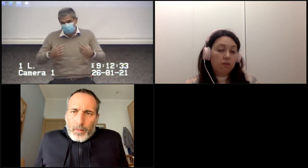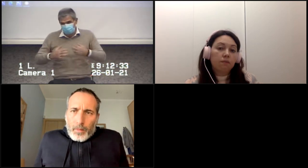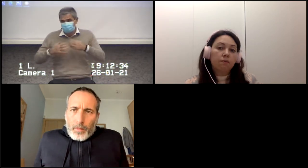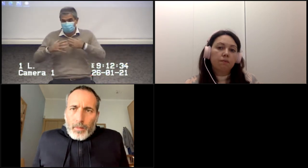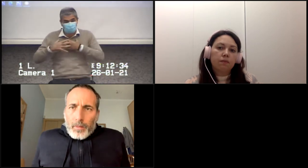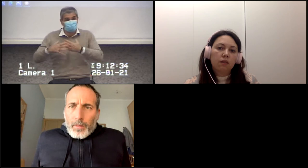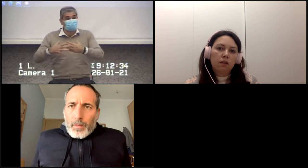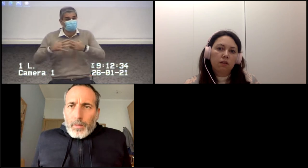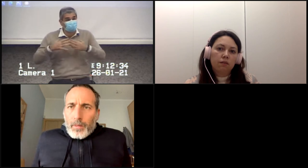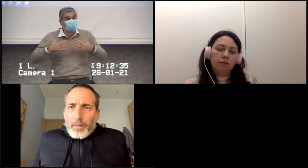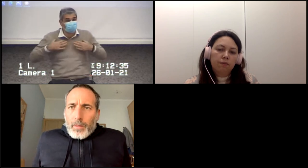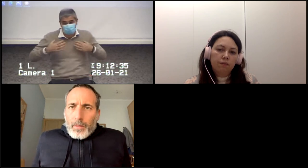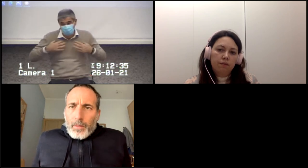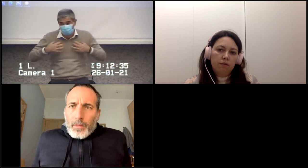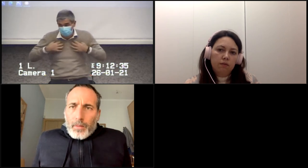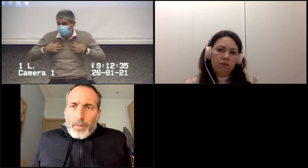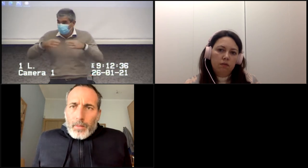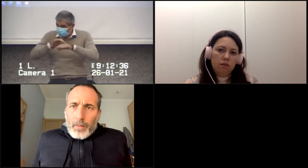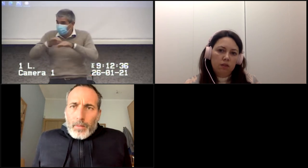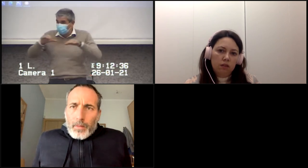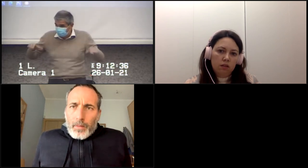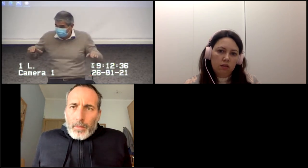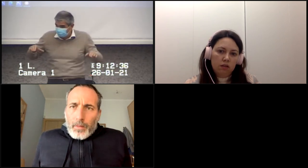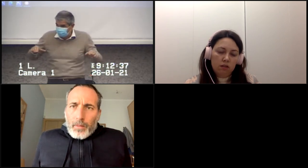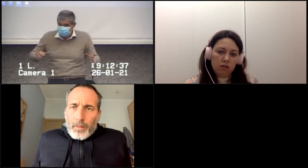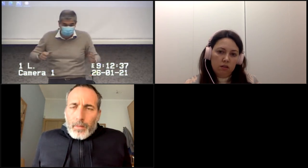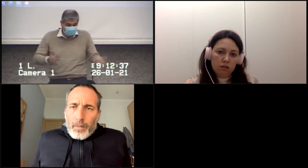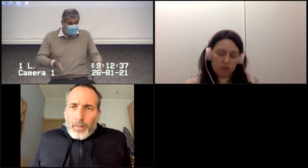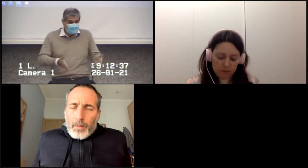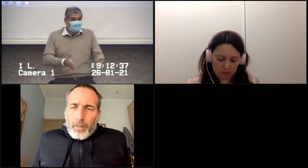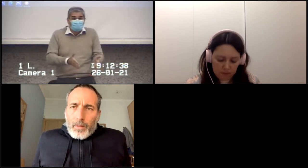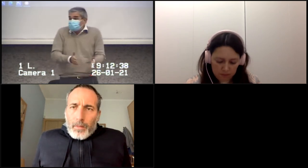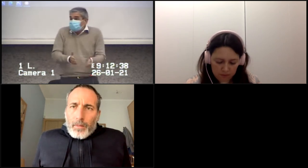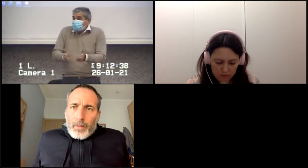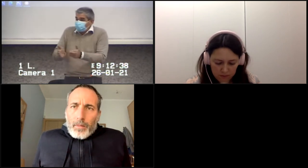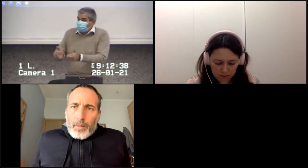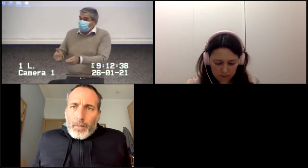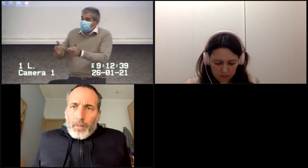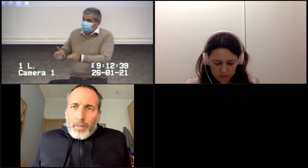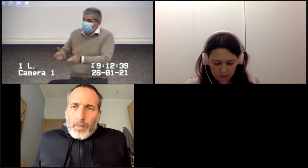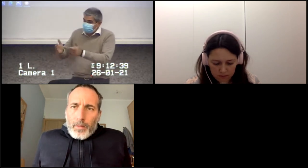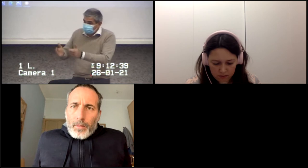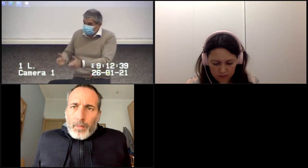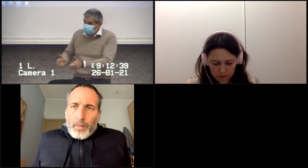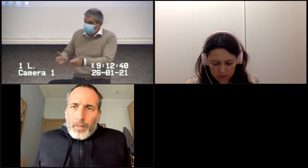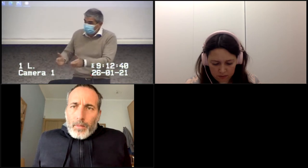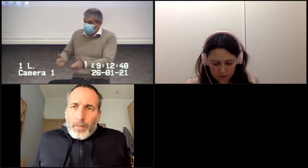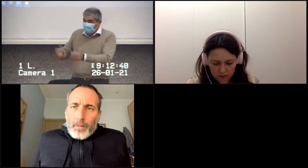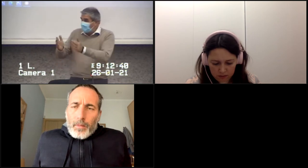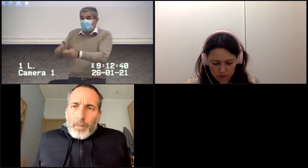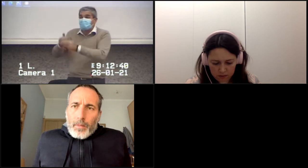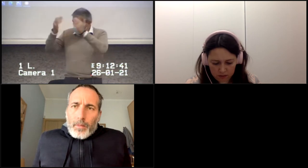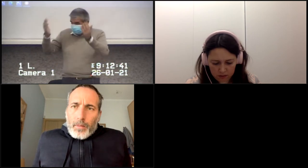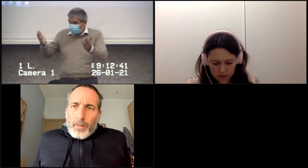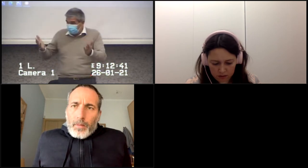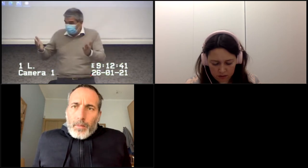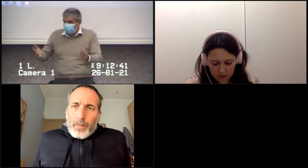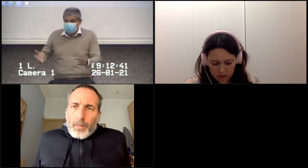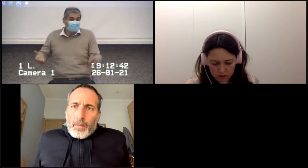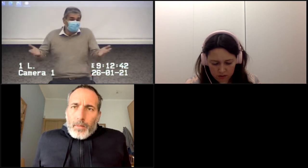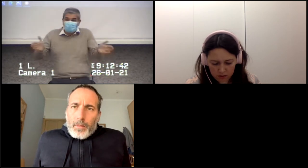attraverso permesso convenzionato, che quindi governo io comunque come amministrazione, non mi dava problemi lasciarla sul territorio anche